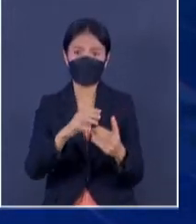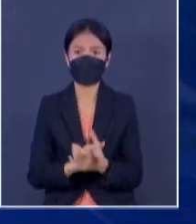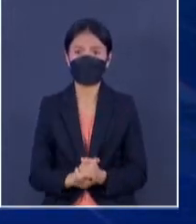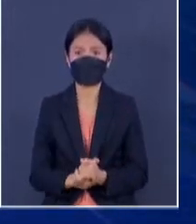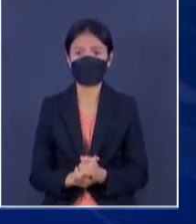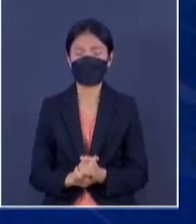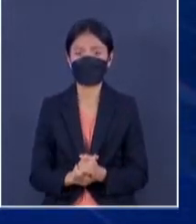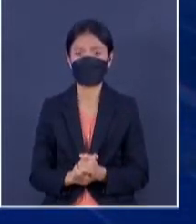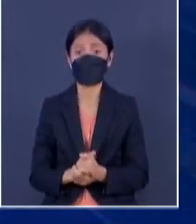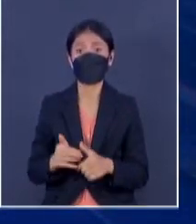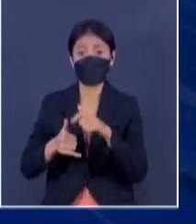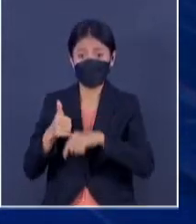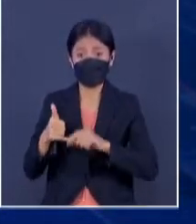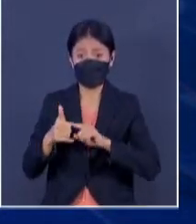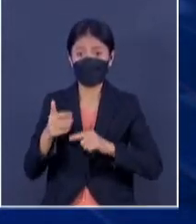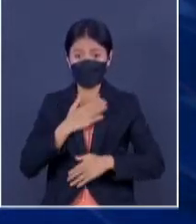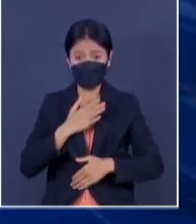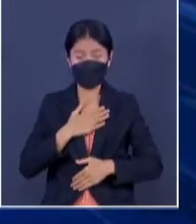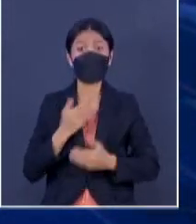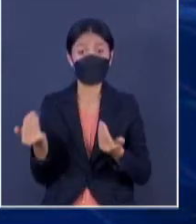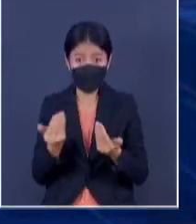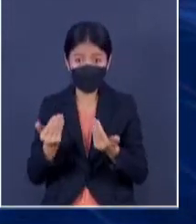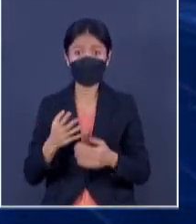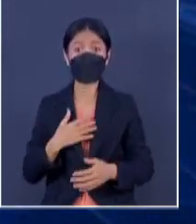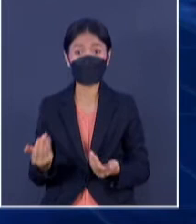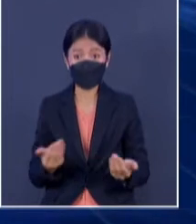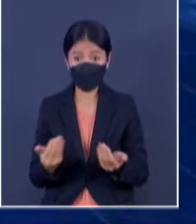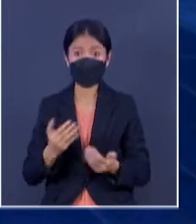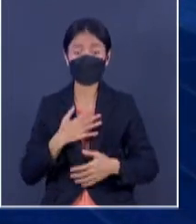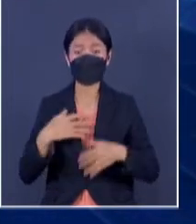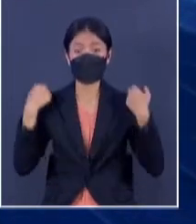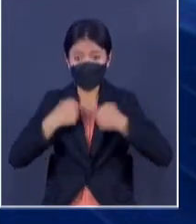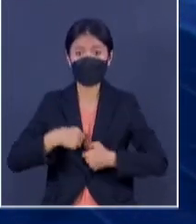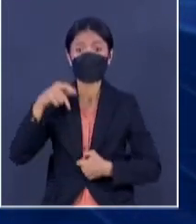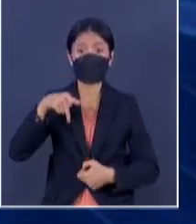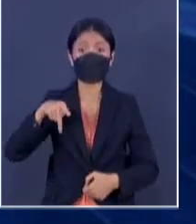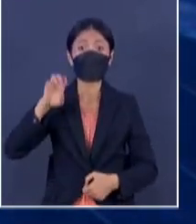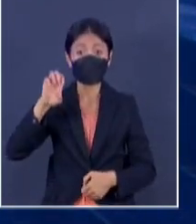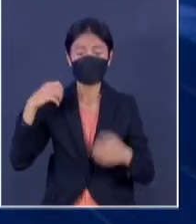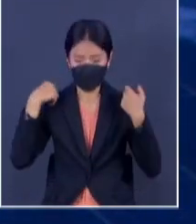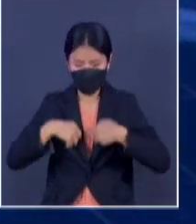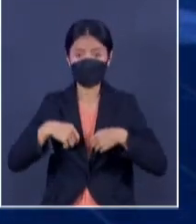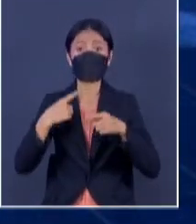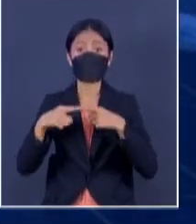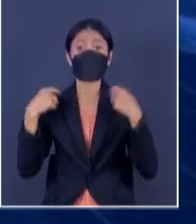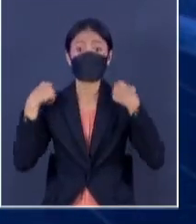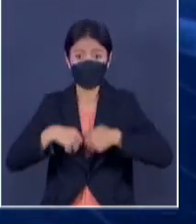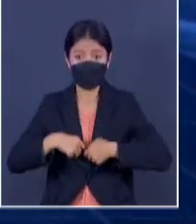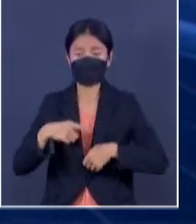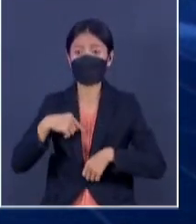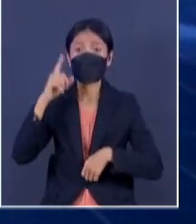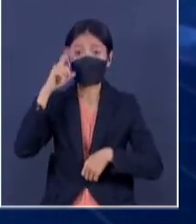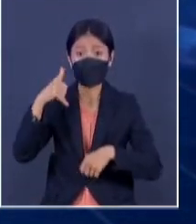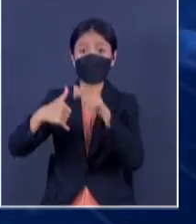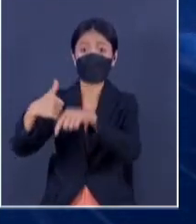ชุด PPE ก็ต้องป้องกันตัวเองแต่นี่คือคุณแม่ครับคุณแม่ของตัวเองนะครับที่มีปฏิกิริยาแ